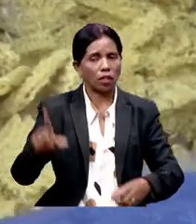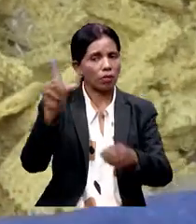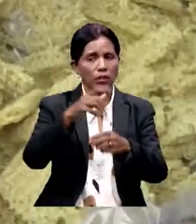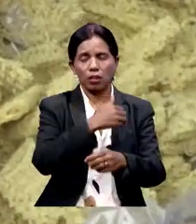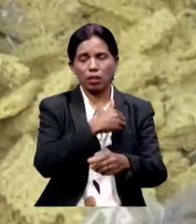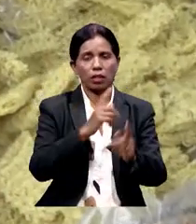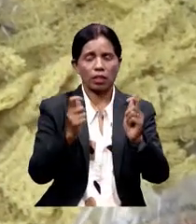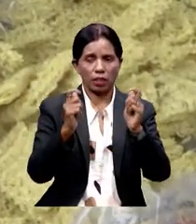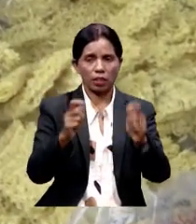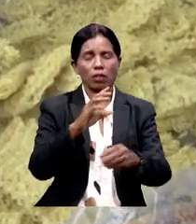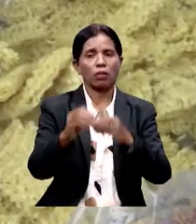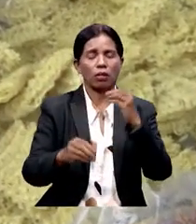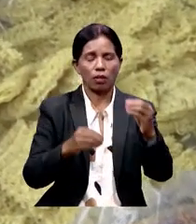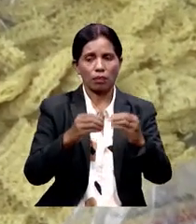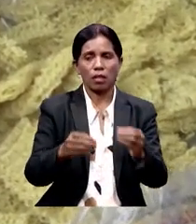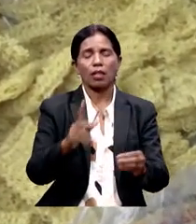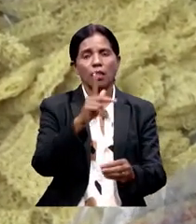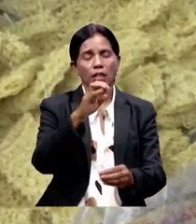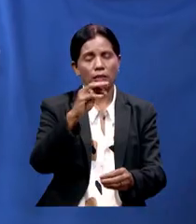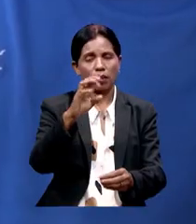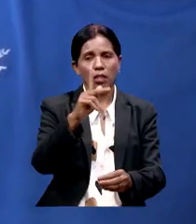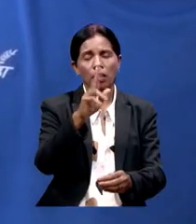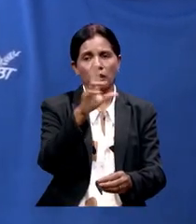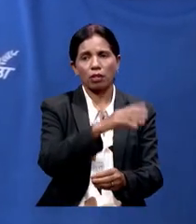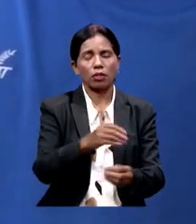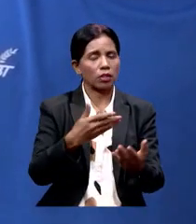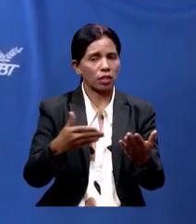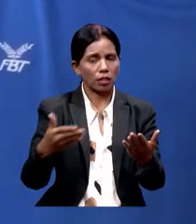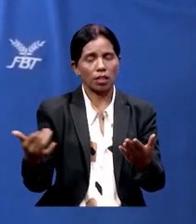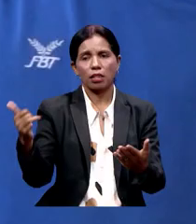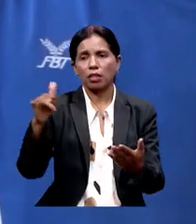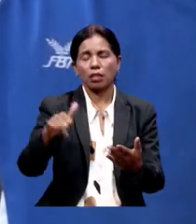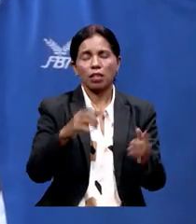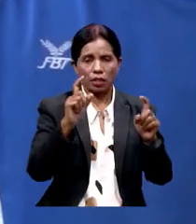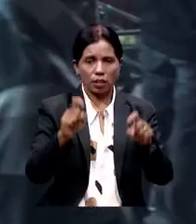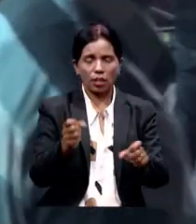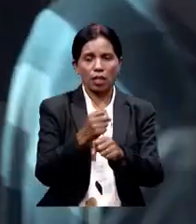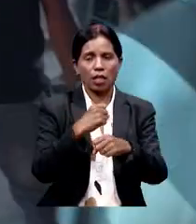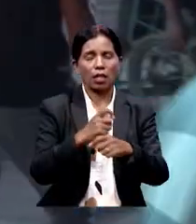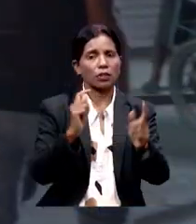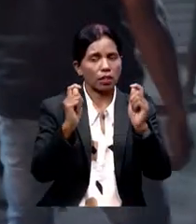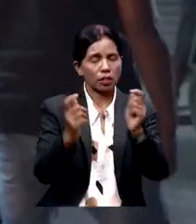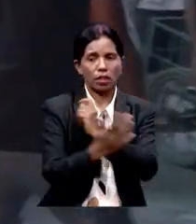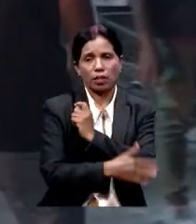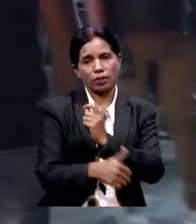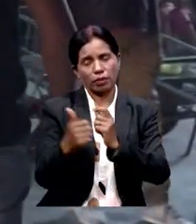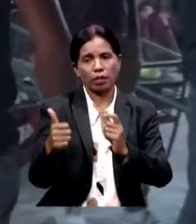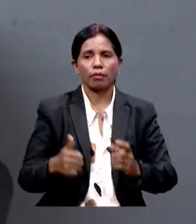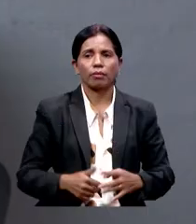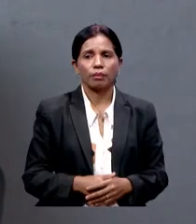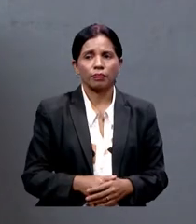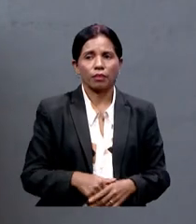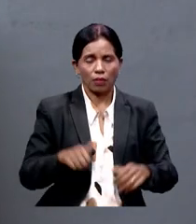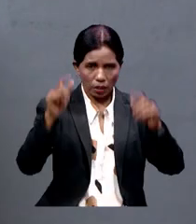iha teste ba parametro químico no ne produto balun afaeza tenki halo teste iha reliur. Iha